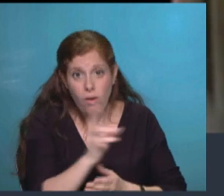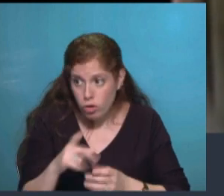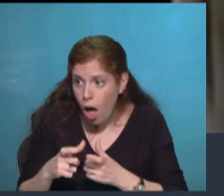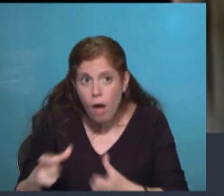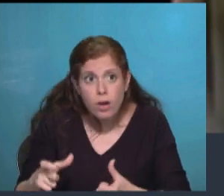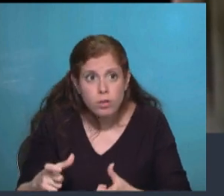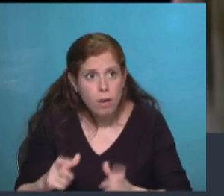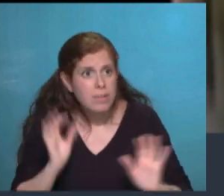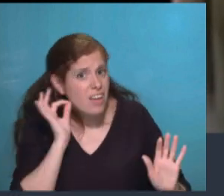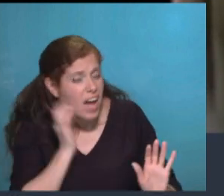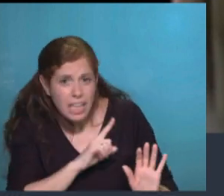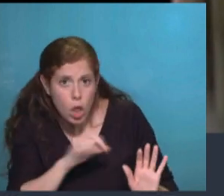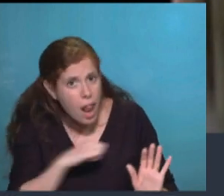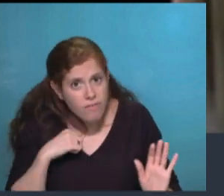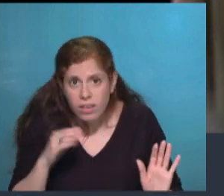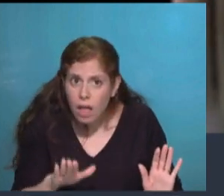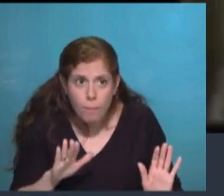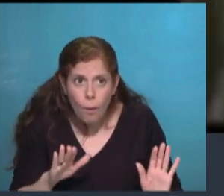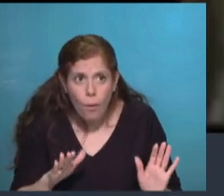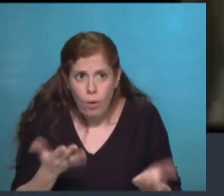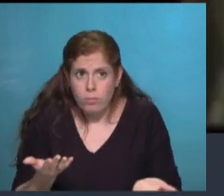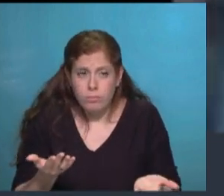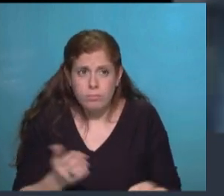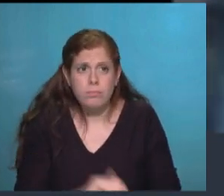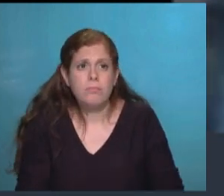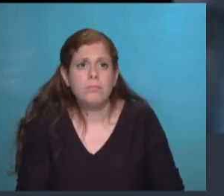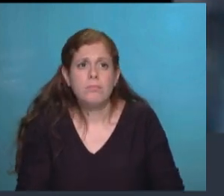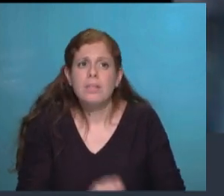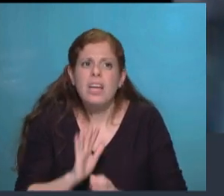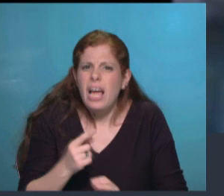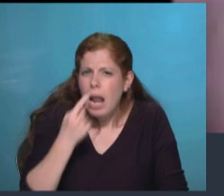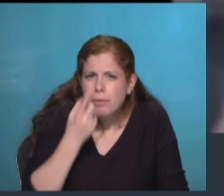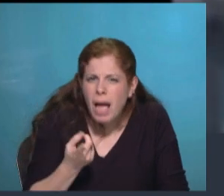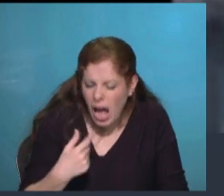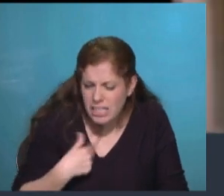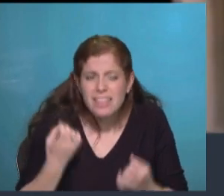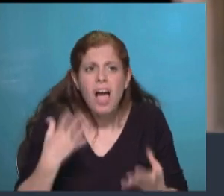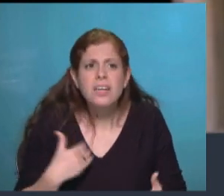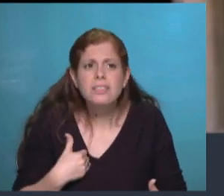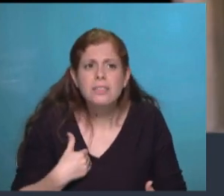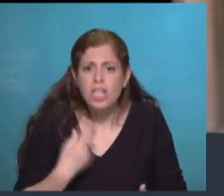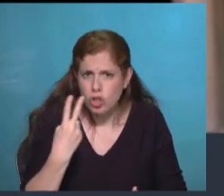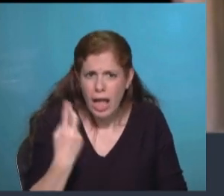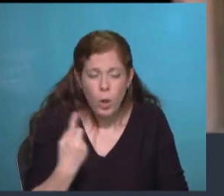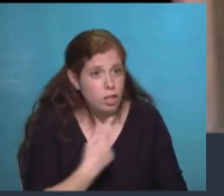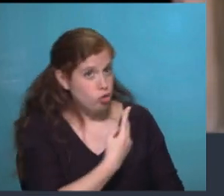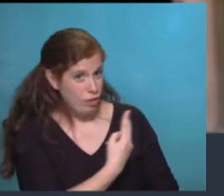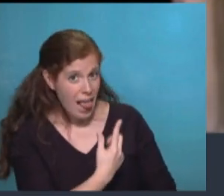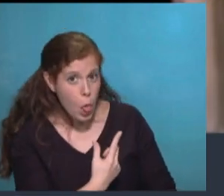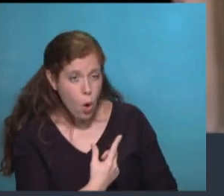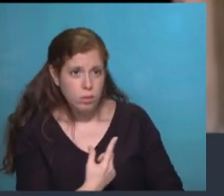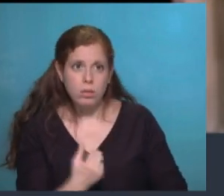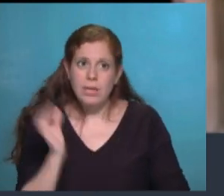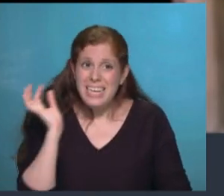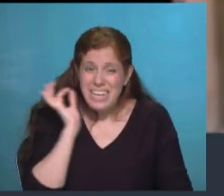20.5. עובר, יש לך אבינה שלמה. גברת, את לא קיינתי צוות פה. אני לא צריך להפוך את עצמי. אין מה מריח, אצלי רק תרי. שתי לירות. שתי לירות? גברת, חמאה